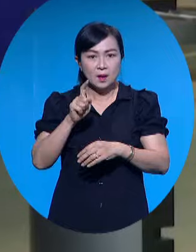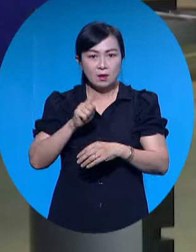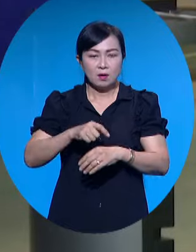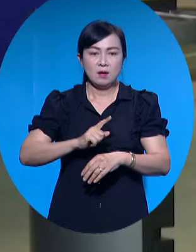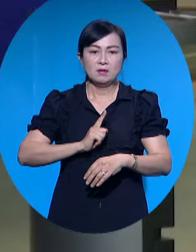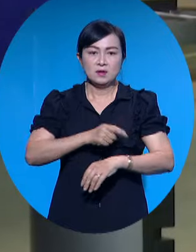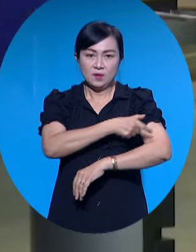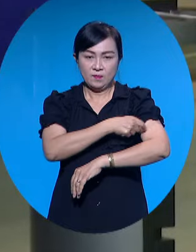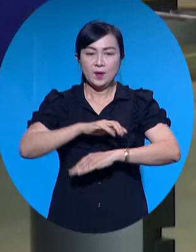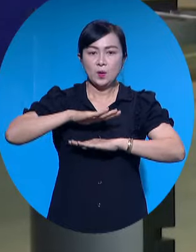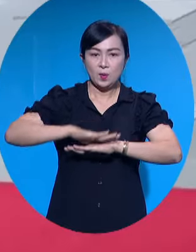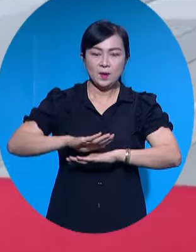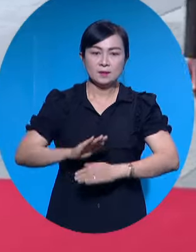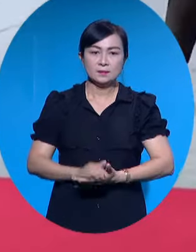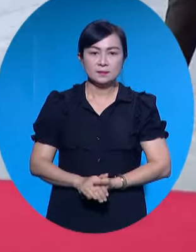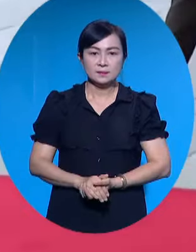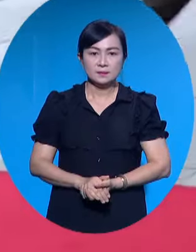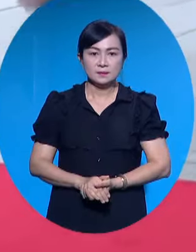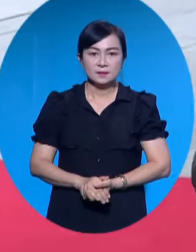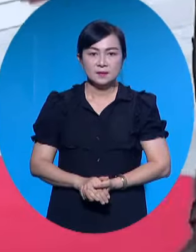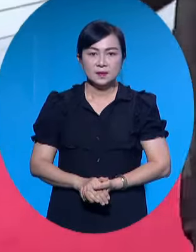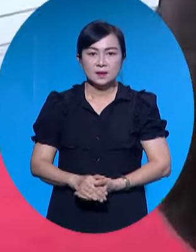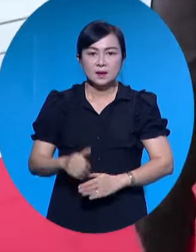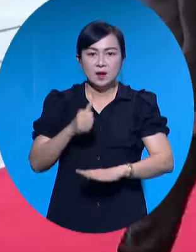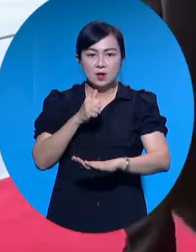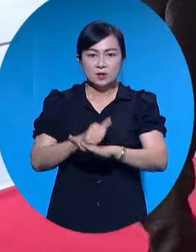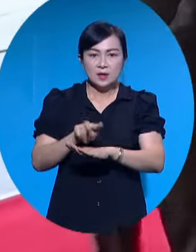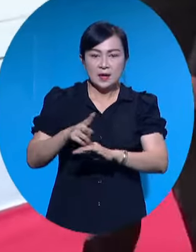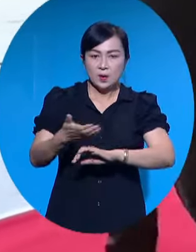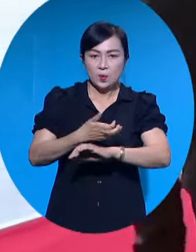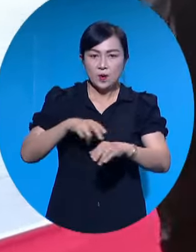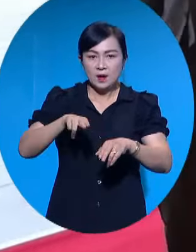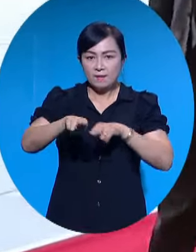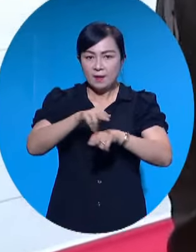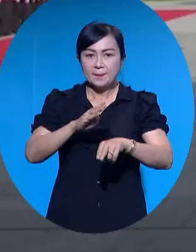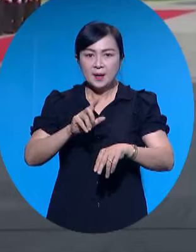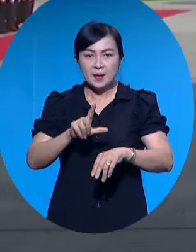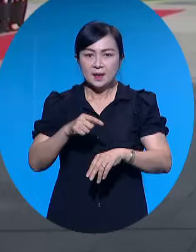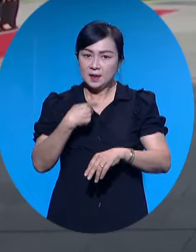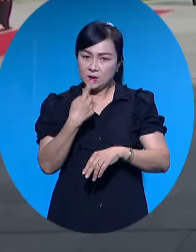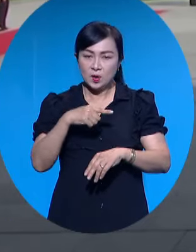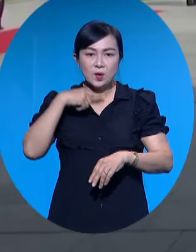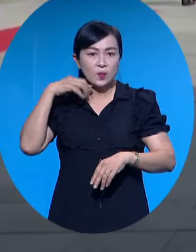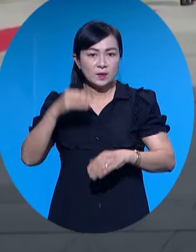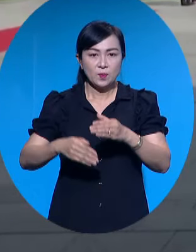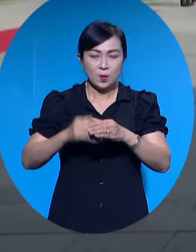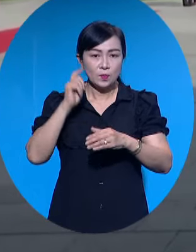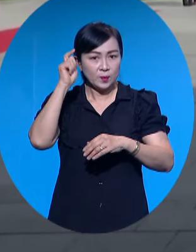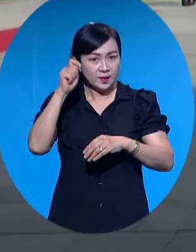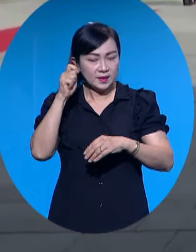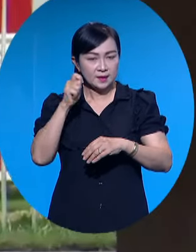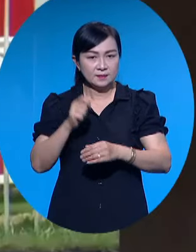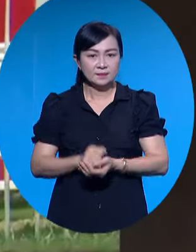thể tự vệ một cách hiệu quả trước Nga. Cũng tại sự kiện, Thủ tướng hai nước Pháp và Ba Lan đồng nhấn mạnh quyết tâm ủng hộ